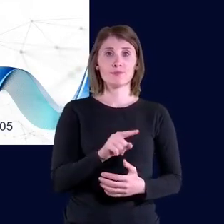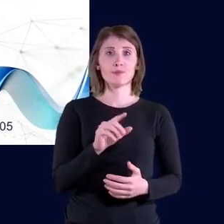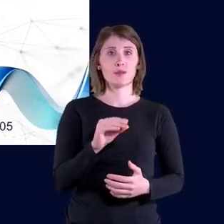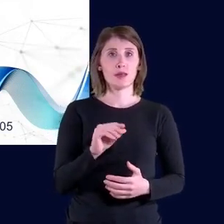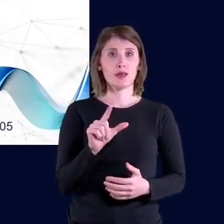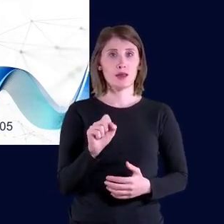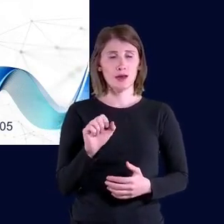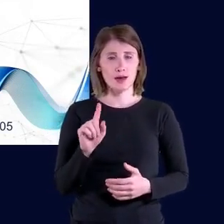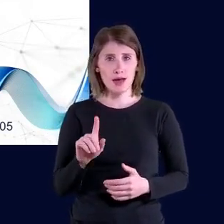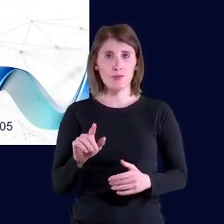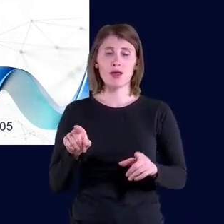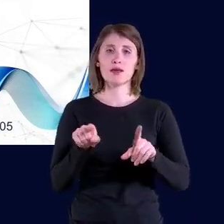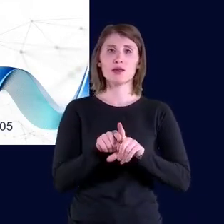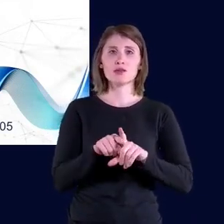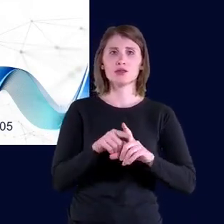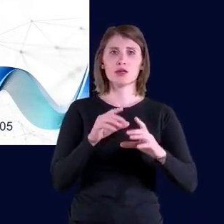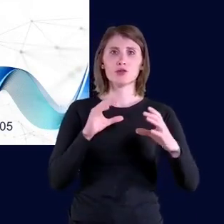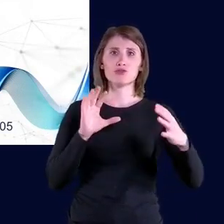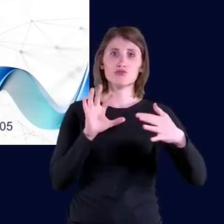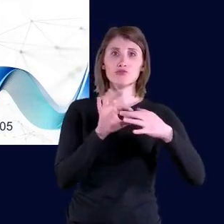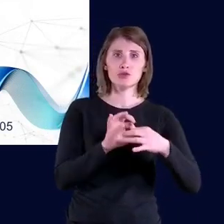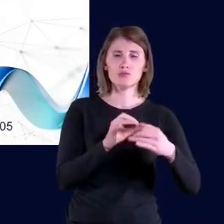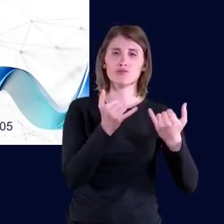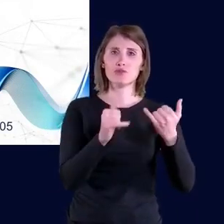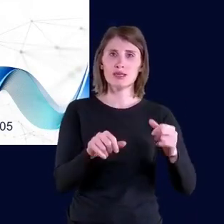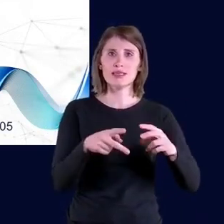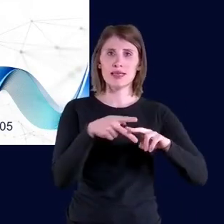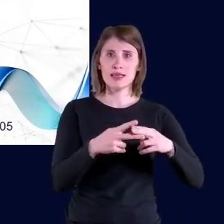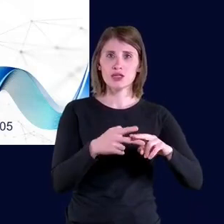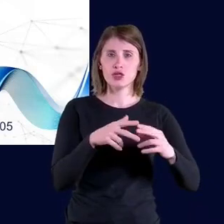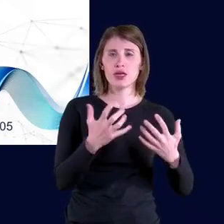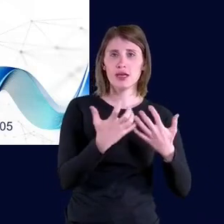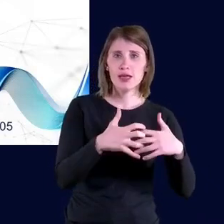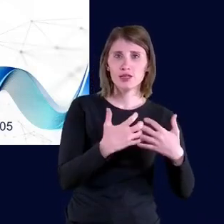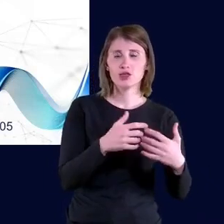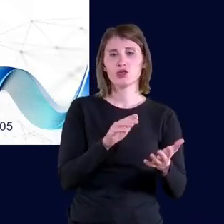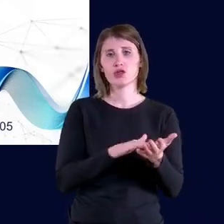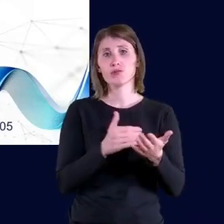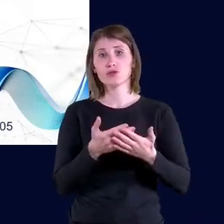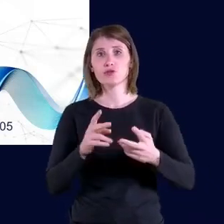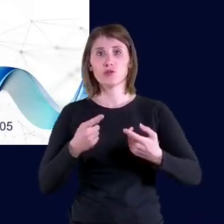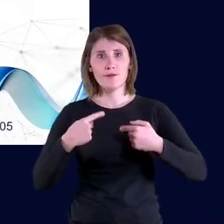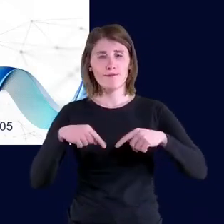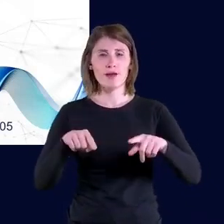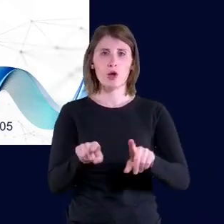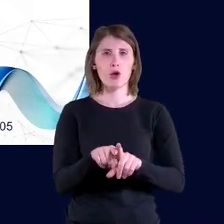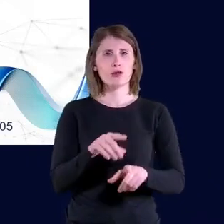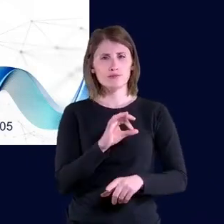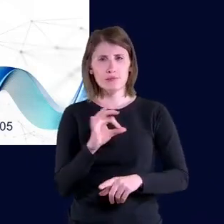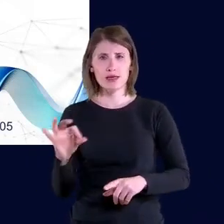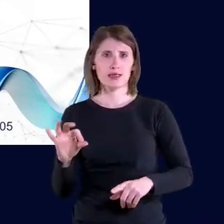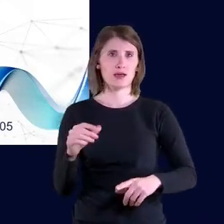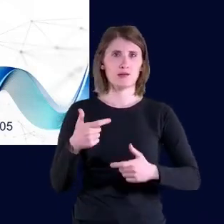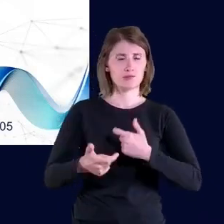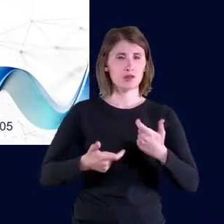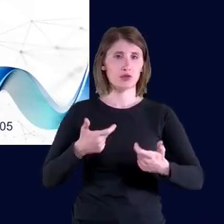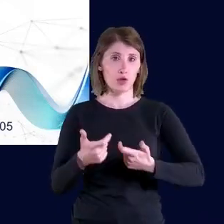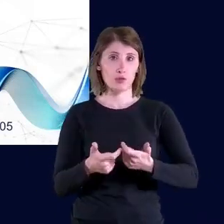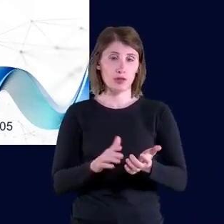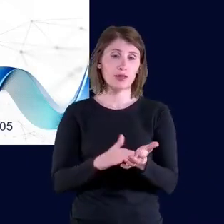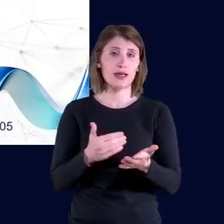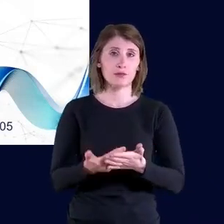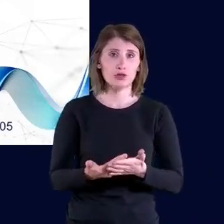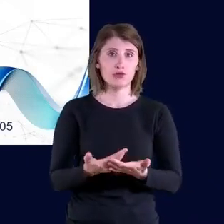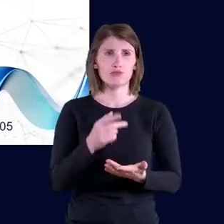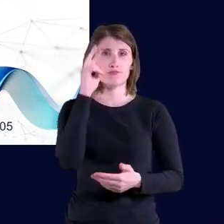także komunikuję się z zewnętrznymi narzędziami W celu wykonania specyficznych czynności takich